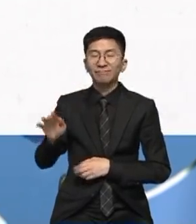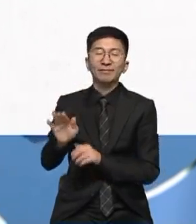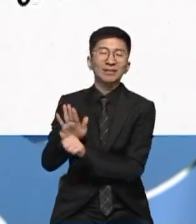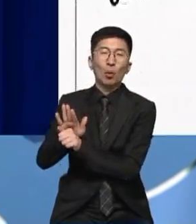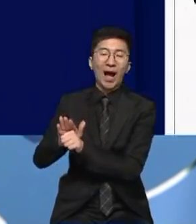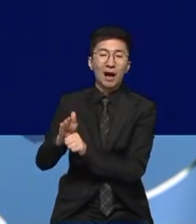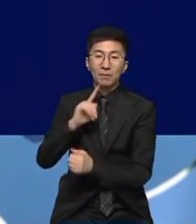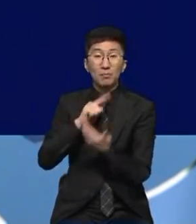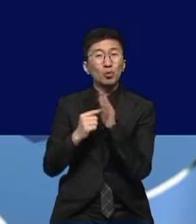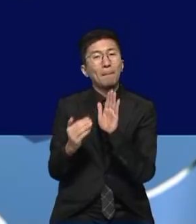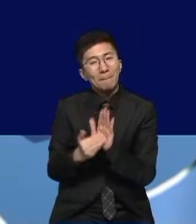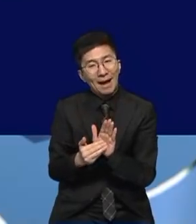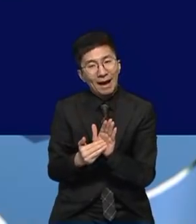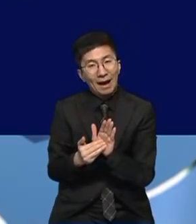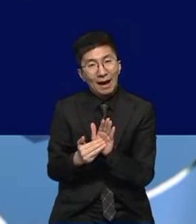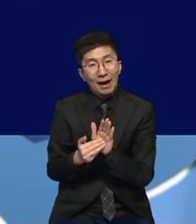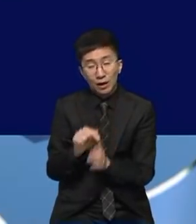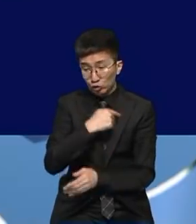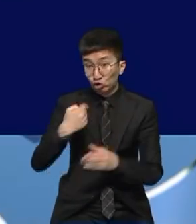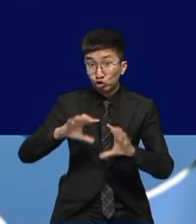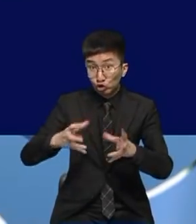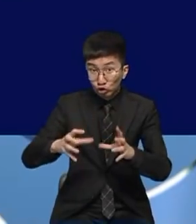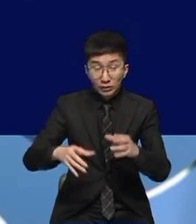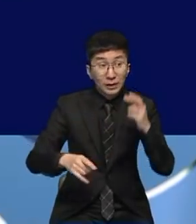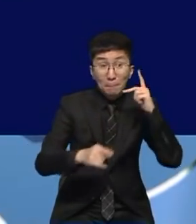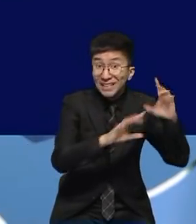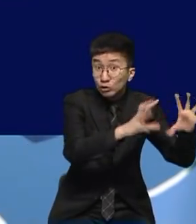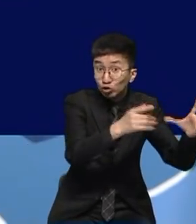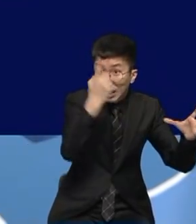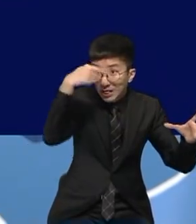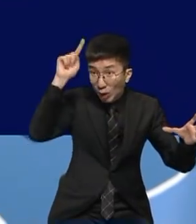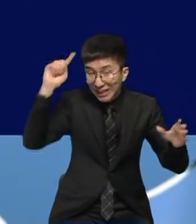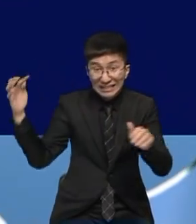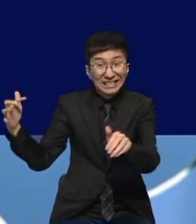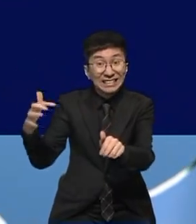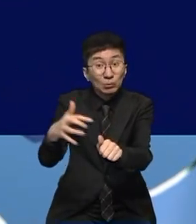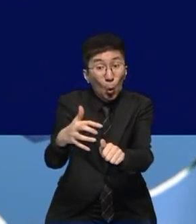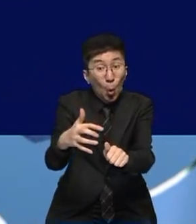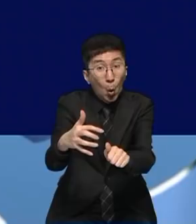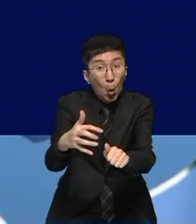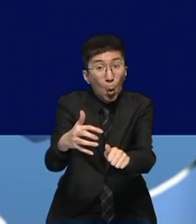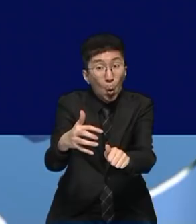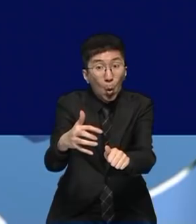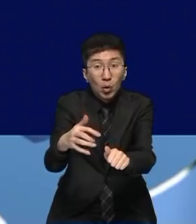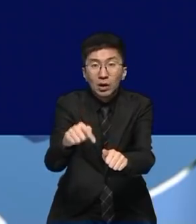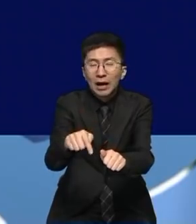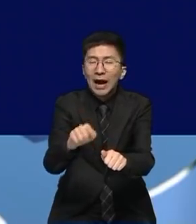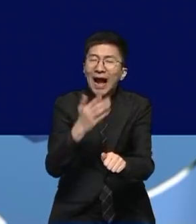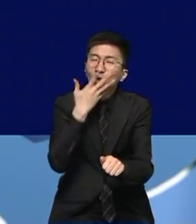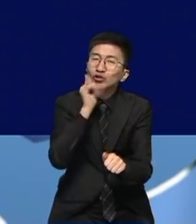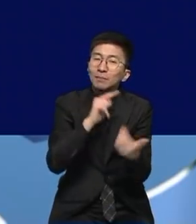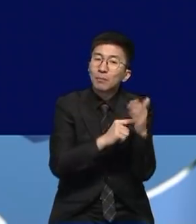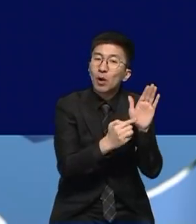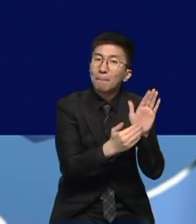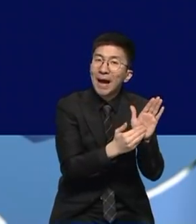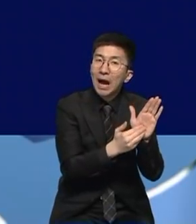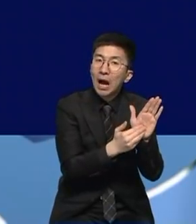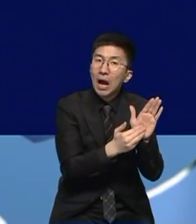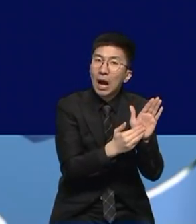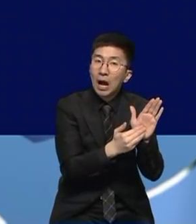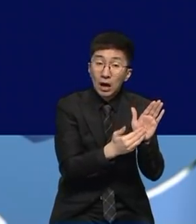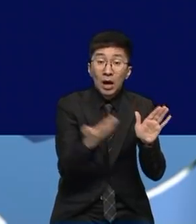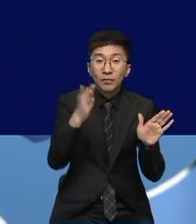내용입니다. 실제로 중국은 미국이 러시아의 침공 가능성을 경고한 이후에도 일부만